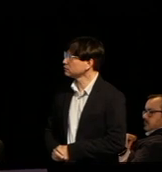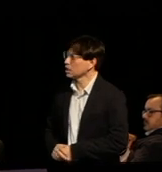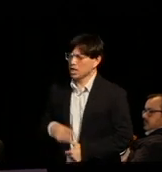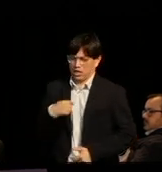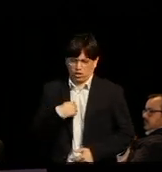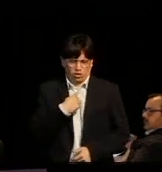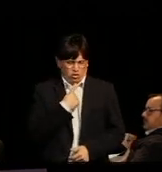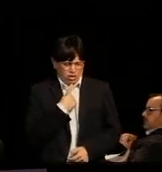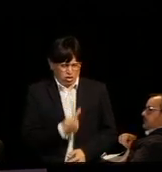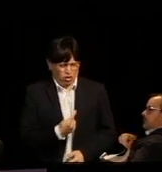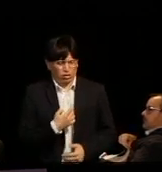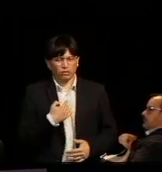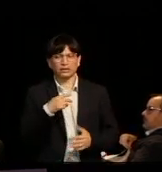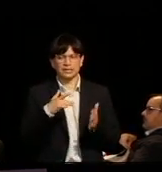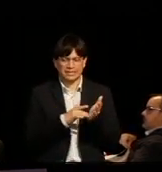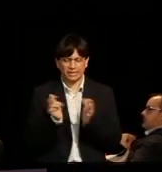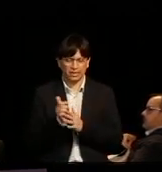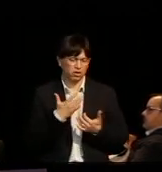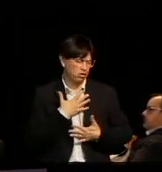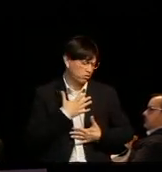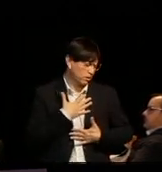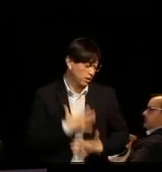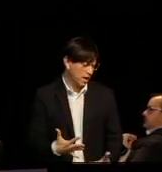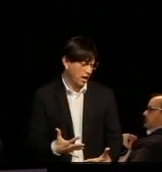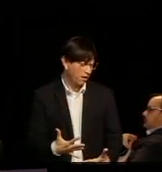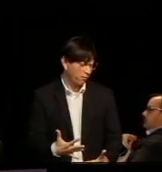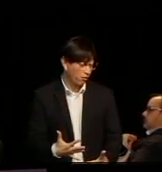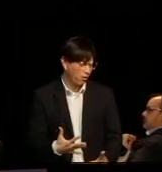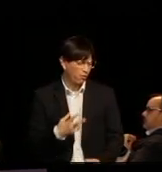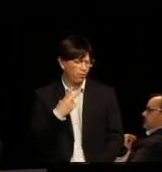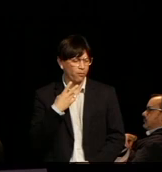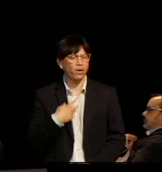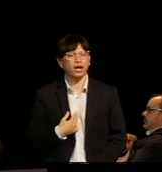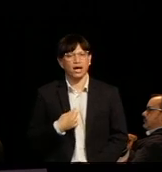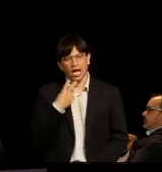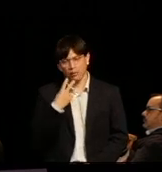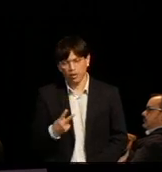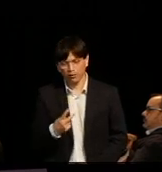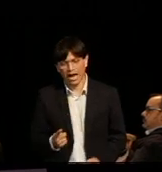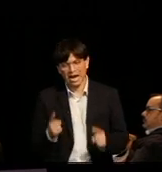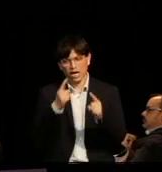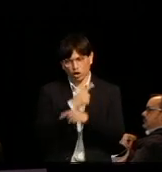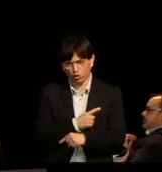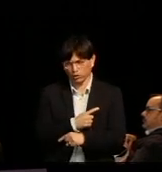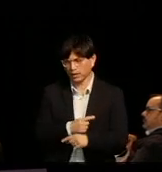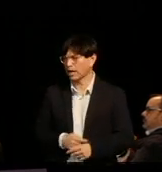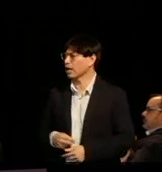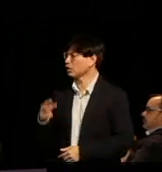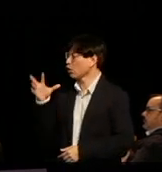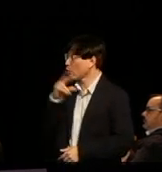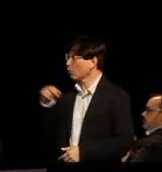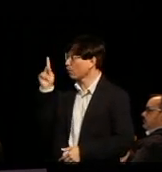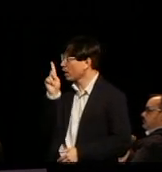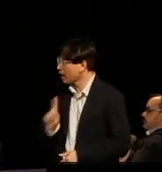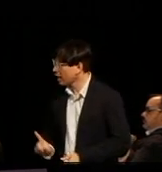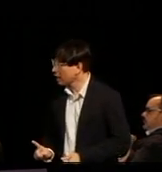dico Dio ti ama ma il verbale va in contraddizione con il paraverbale e col non verbale cioè